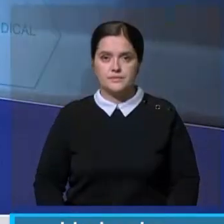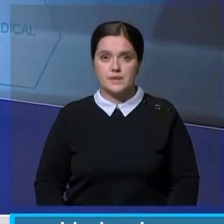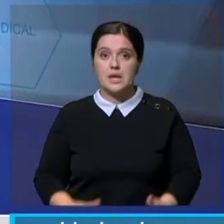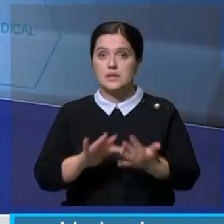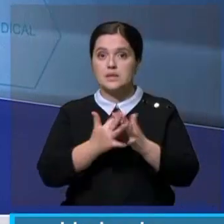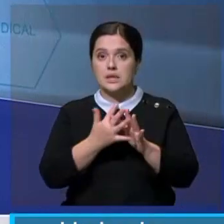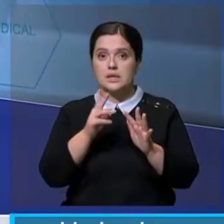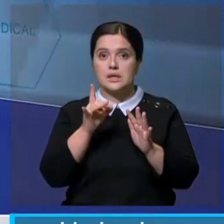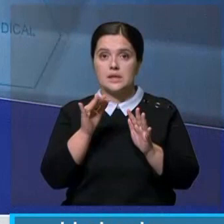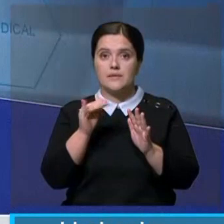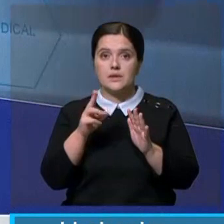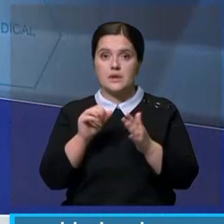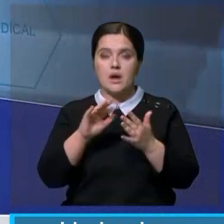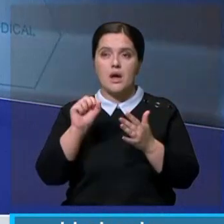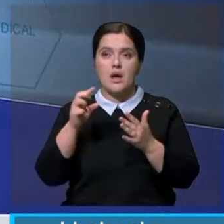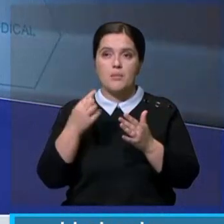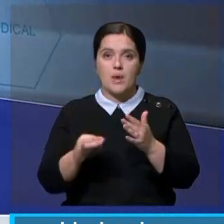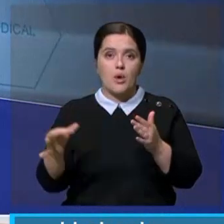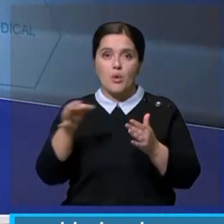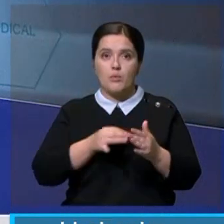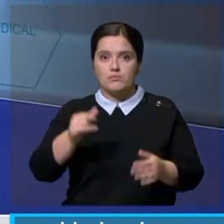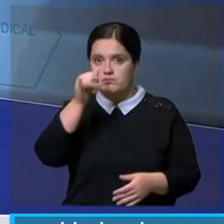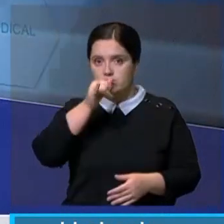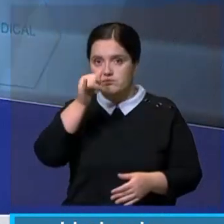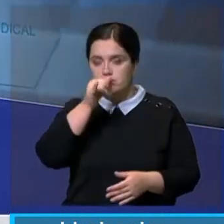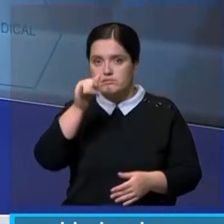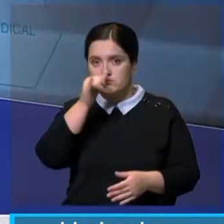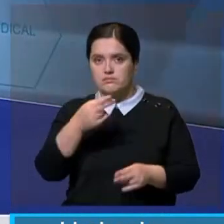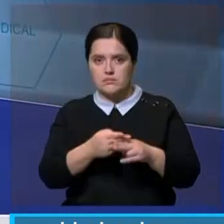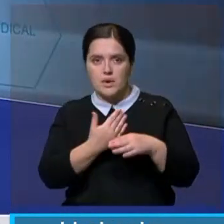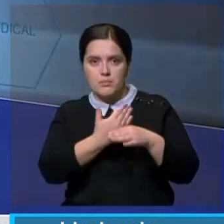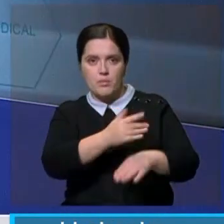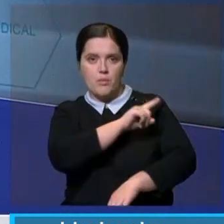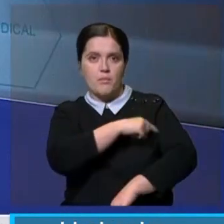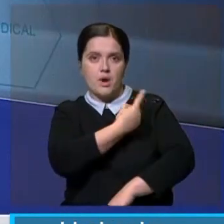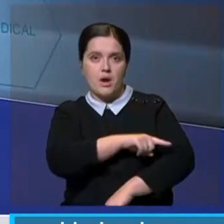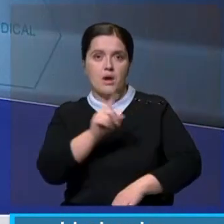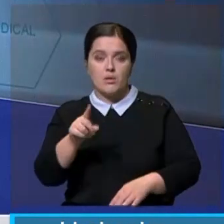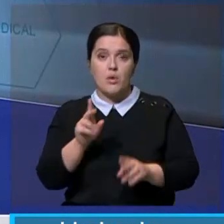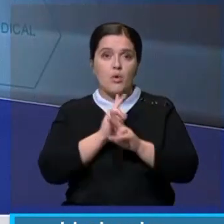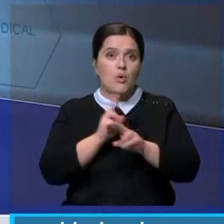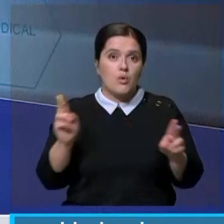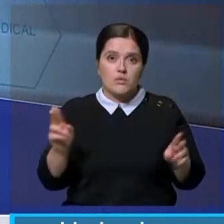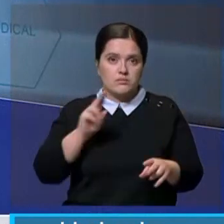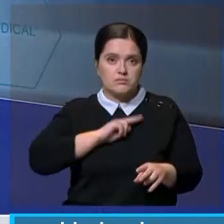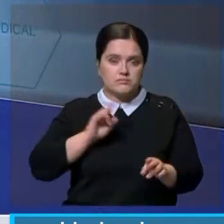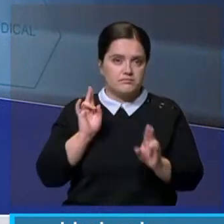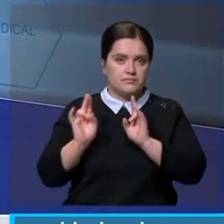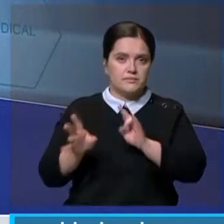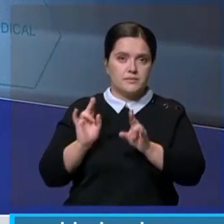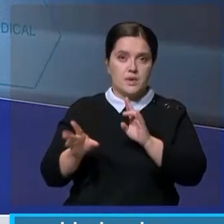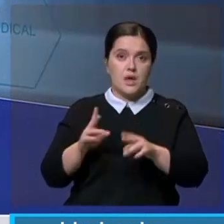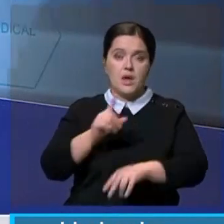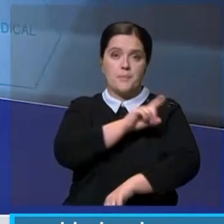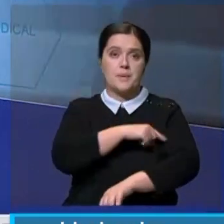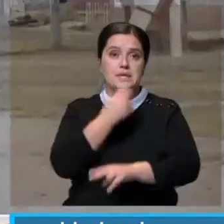Жители села Кривинка Абайской области не могут получить своевременно медицинскую помощь. Работать в медпункте попросту некому, говорят жители села.